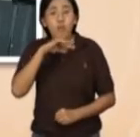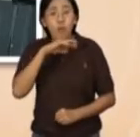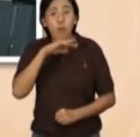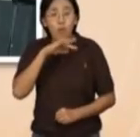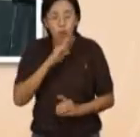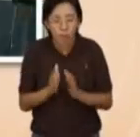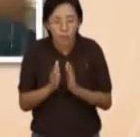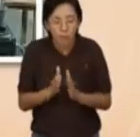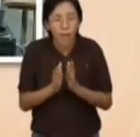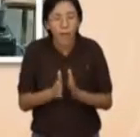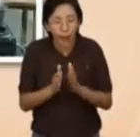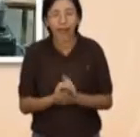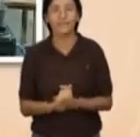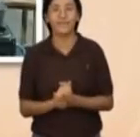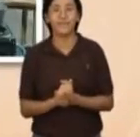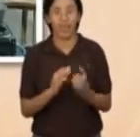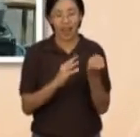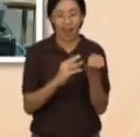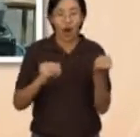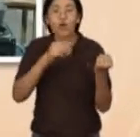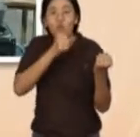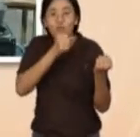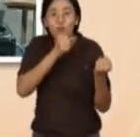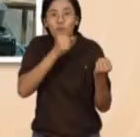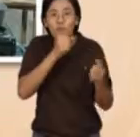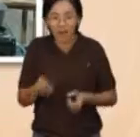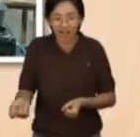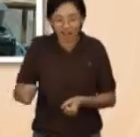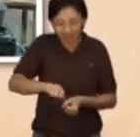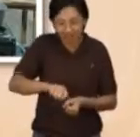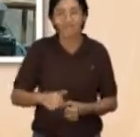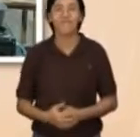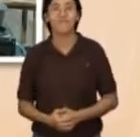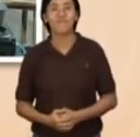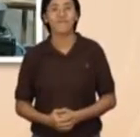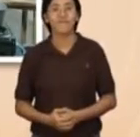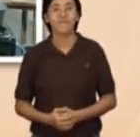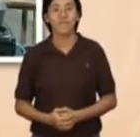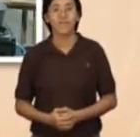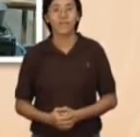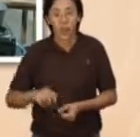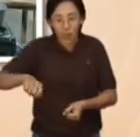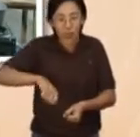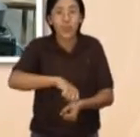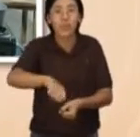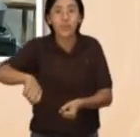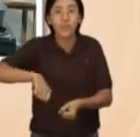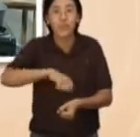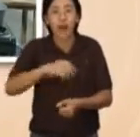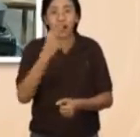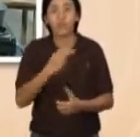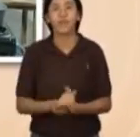มแล้วก็ใส่แครอทลงไป ใส่แครอทไปแล้ว เพราะว่าเดี๋ยวพออันนี้สุกก็ได้